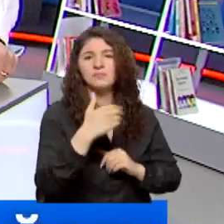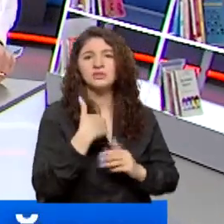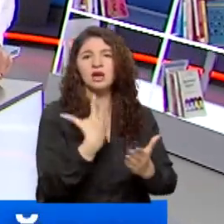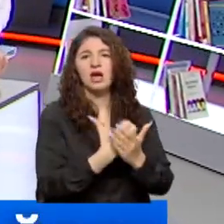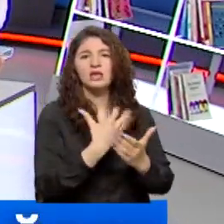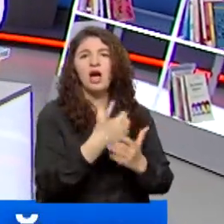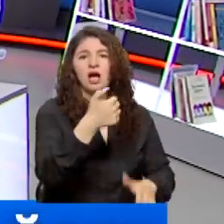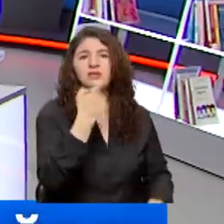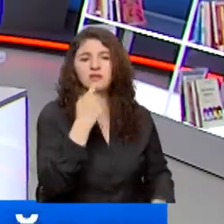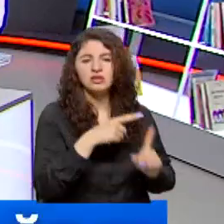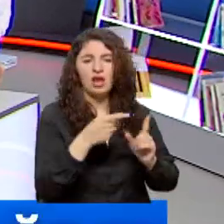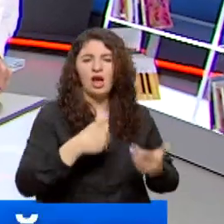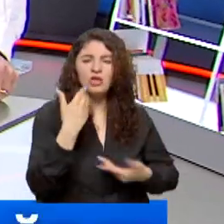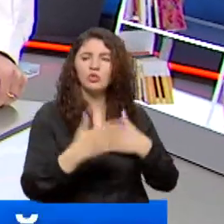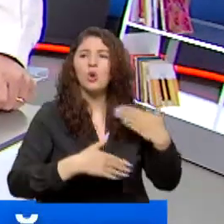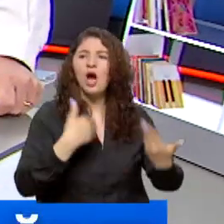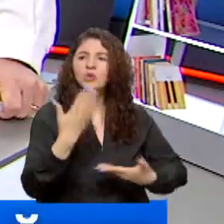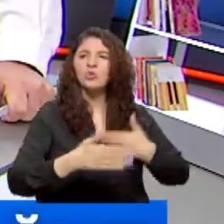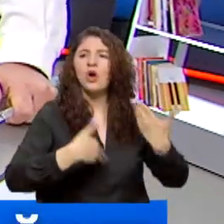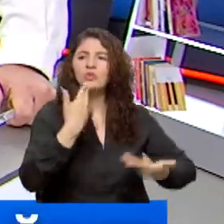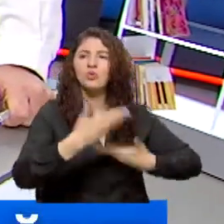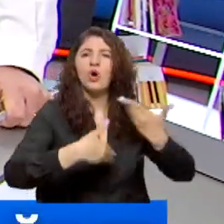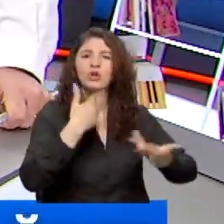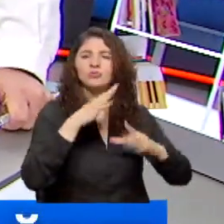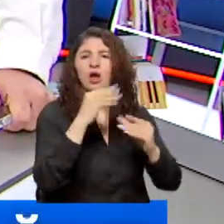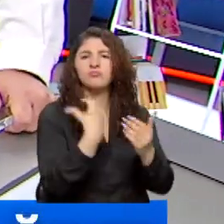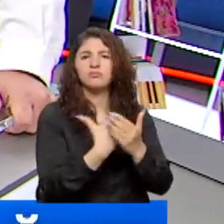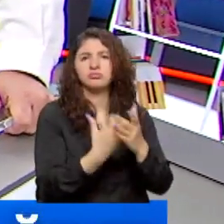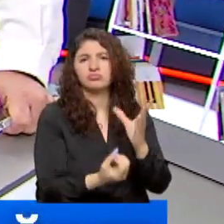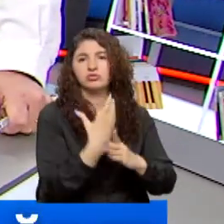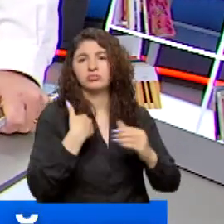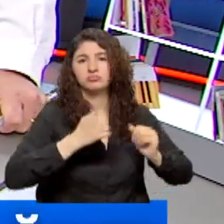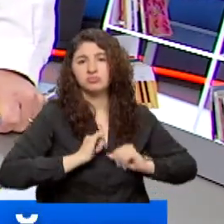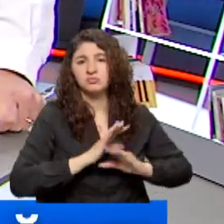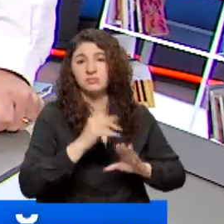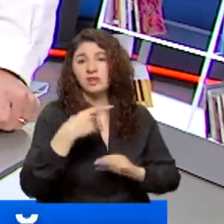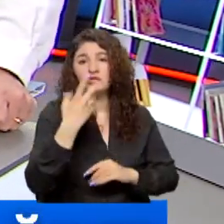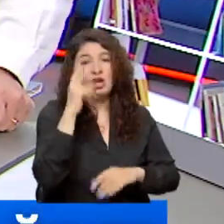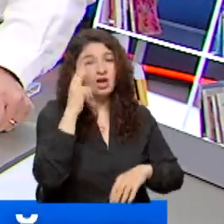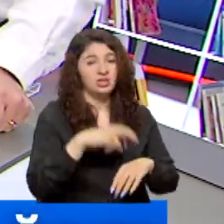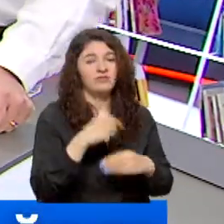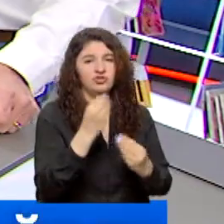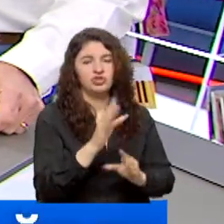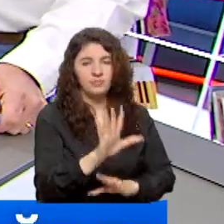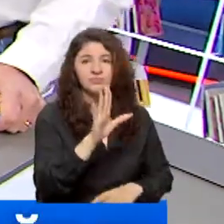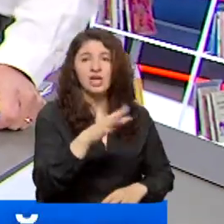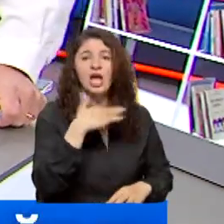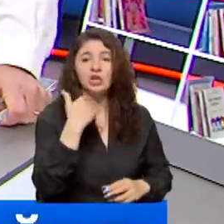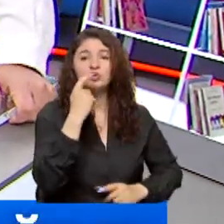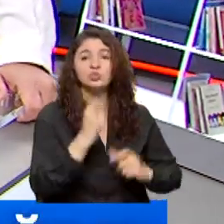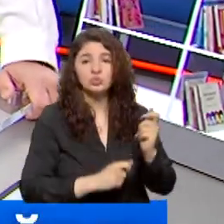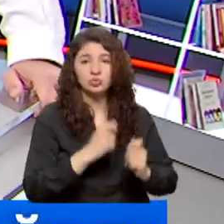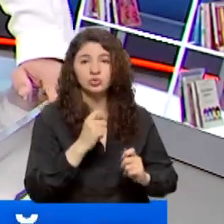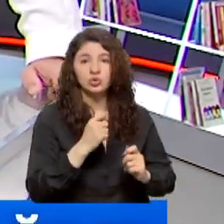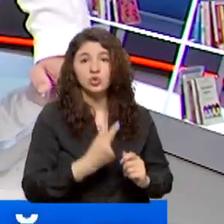bizim kayıtlarımıza 6 yıldır anlatıyor ne anlatıyorsunuz anlatıyor bütün o kayıtları çıkarttık çalıştık biraz sana hatırlatacağım Evet